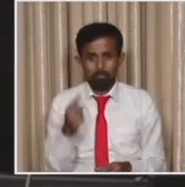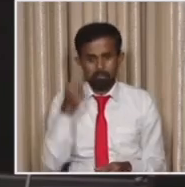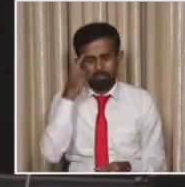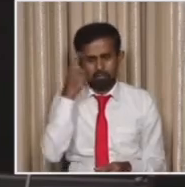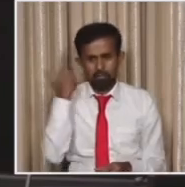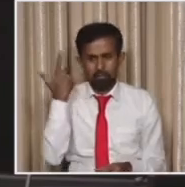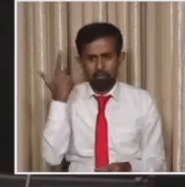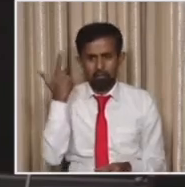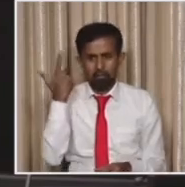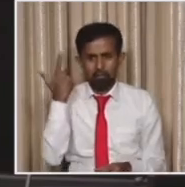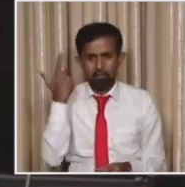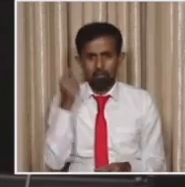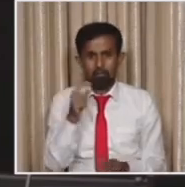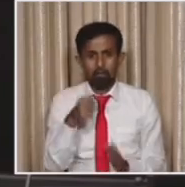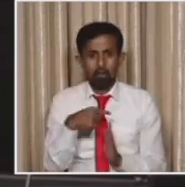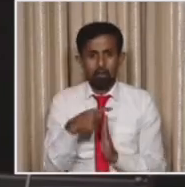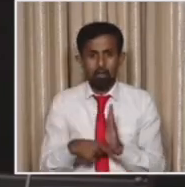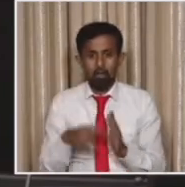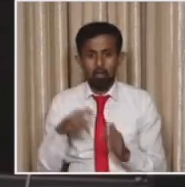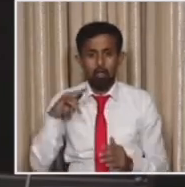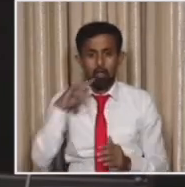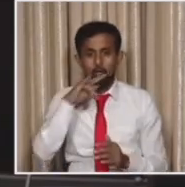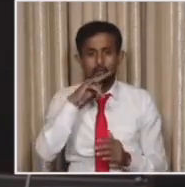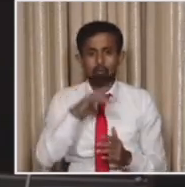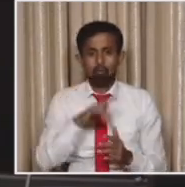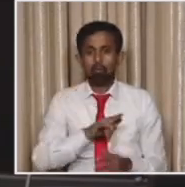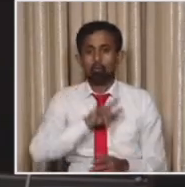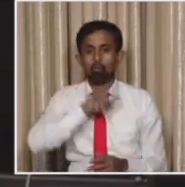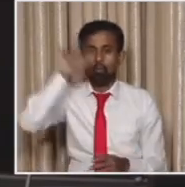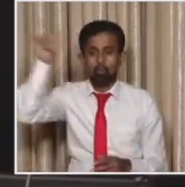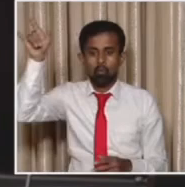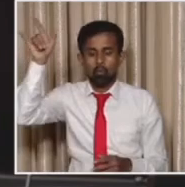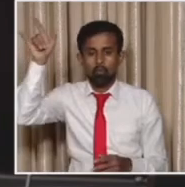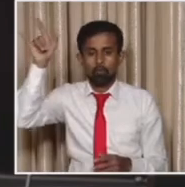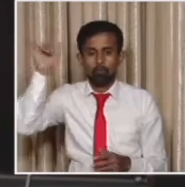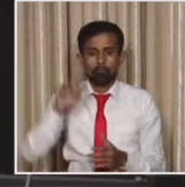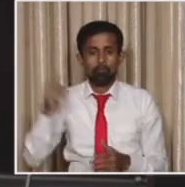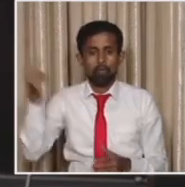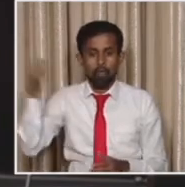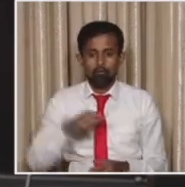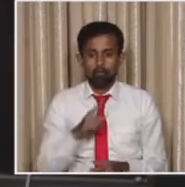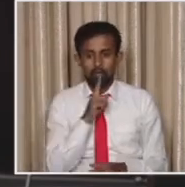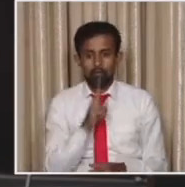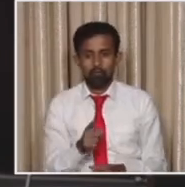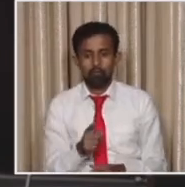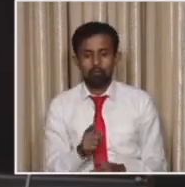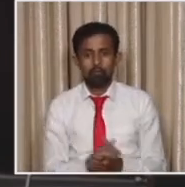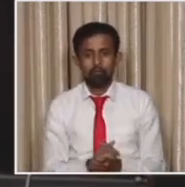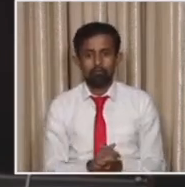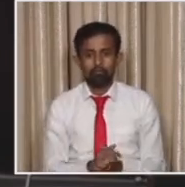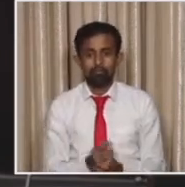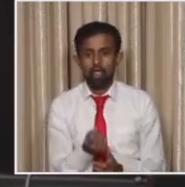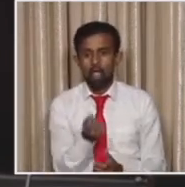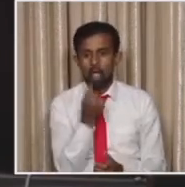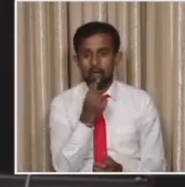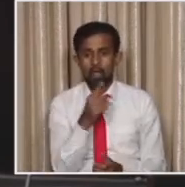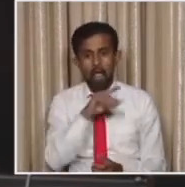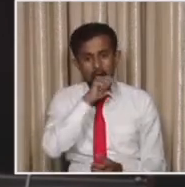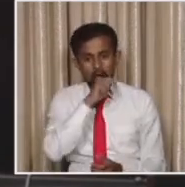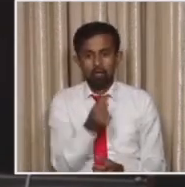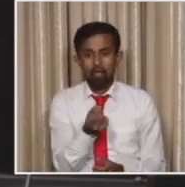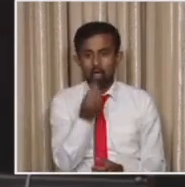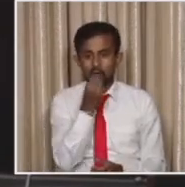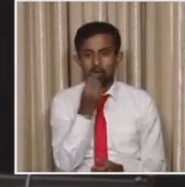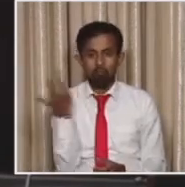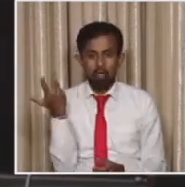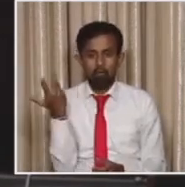කරන්නේ නැතුව එතුමා ශ්‍රී ලංකන් ගුවන් සේවයේ කොහේ හරි ගිහිල්ලා එතුමා ඇවිල්ලා කිව්වා මේකේ දෙන කඩු බල්ලෙකුටවත් කන්න බෑ